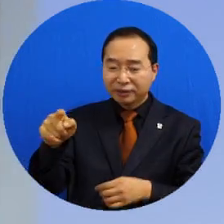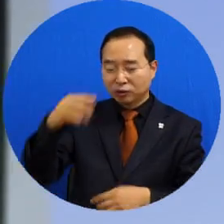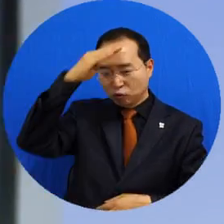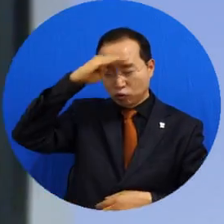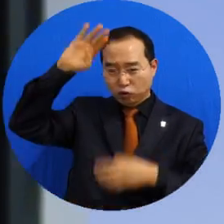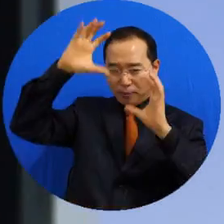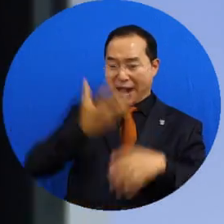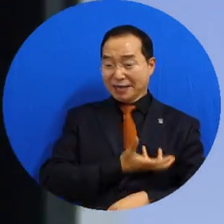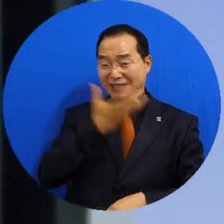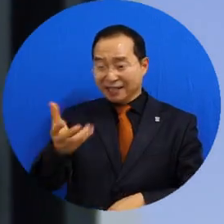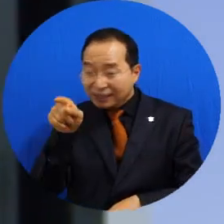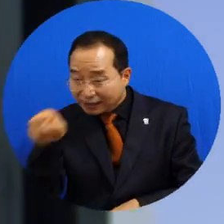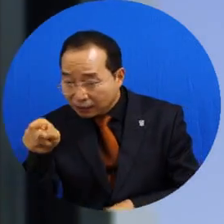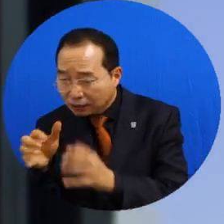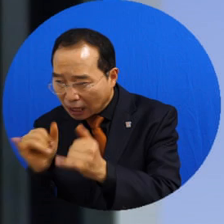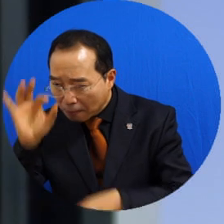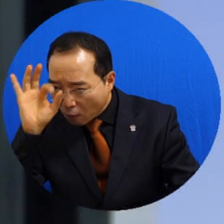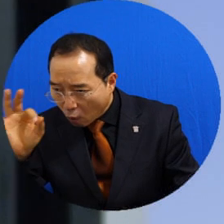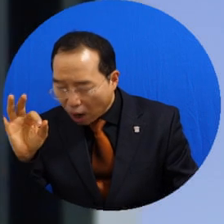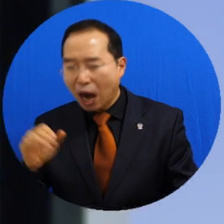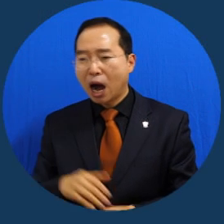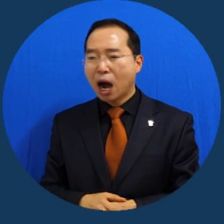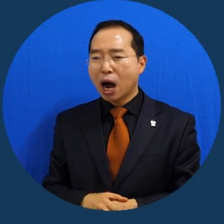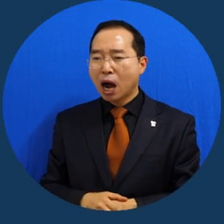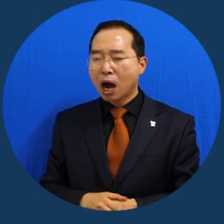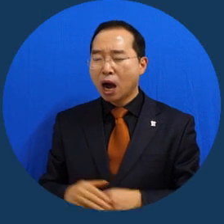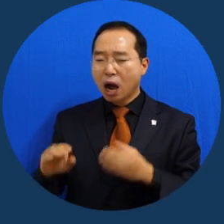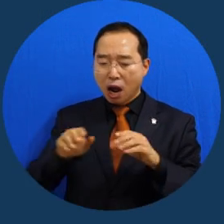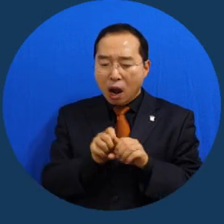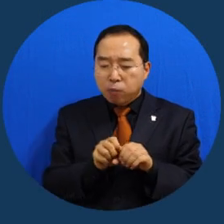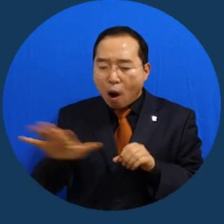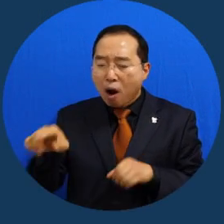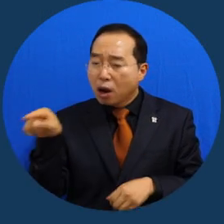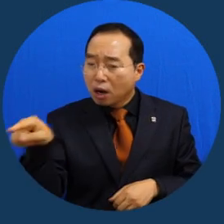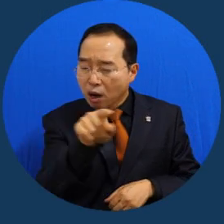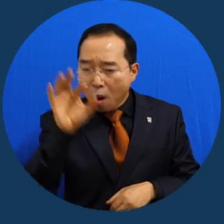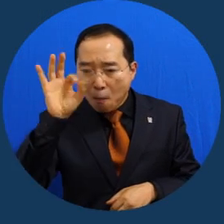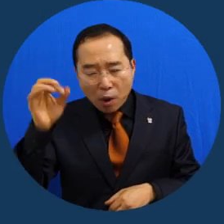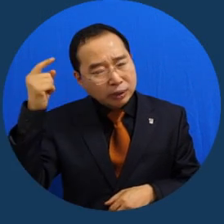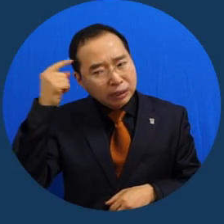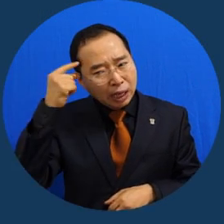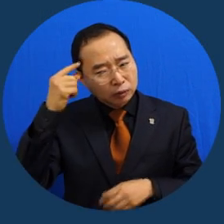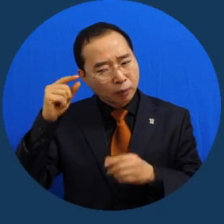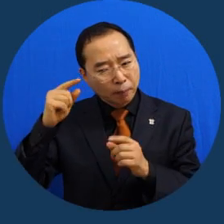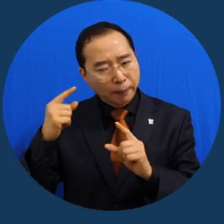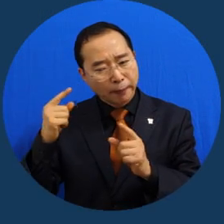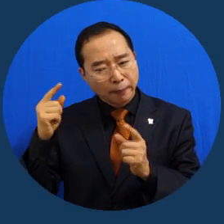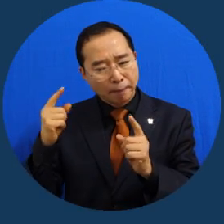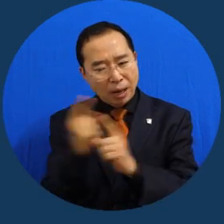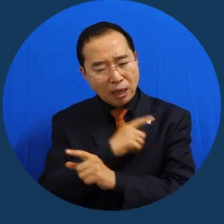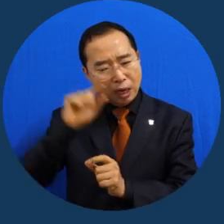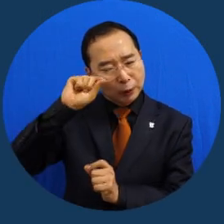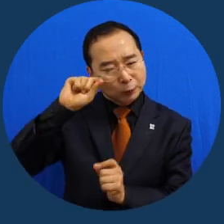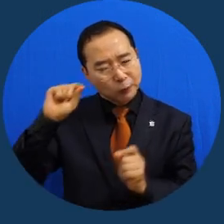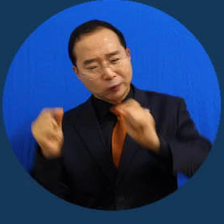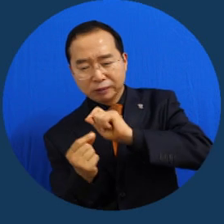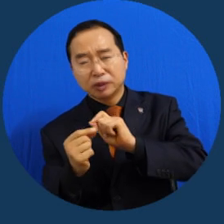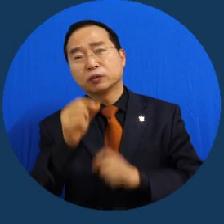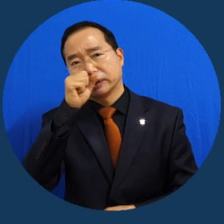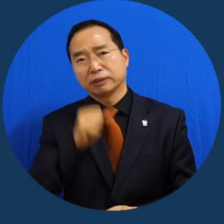인식이 바뀌었으면 좋겠어요. 그래서 우리 서로의 이주 역사와 각자